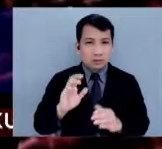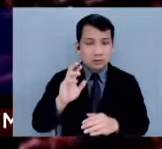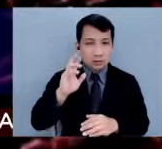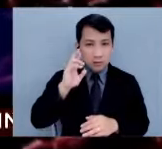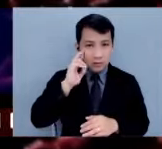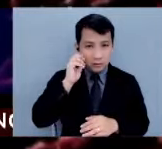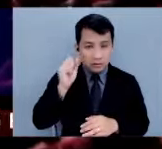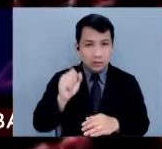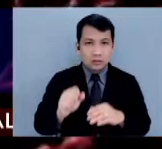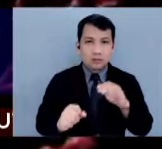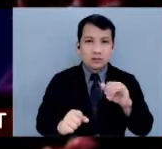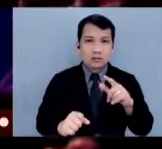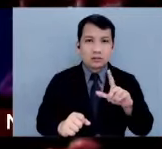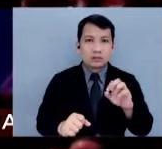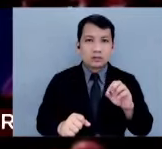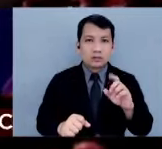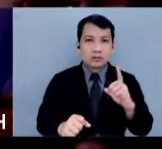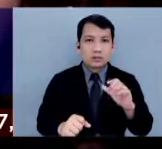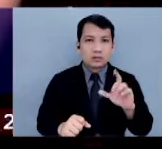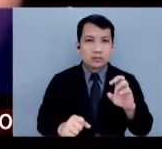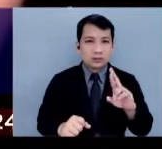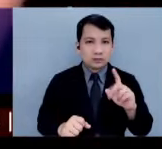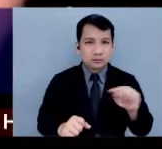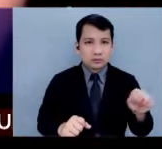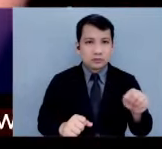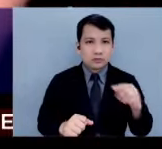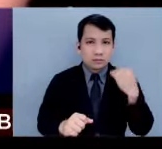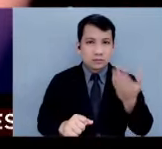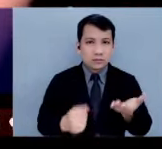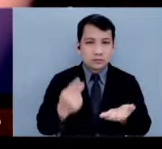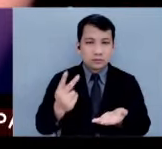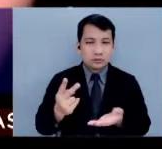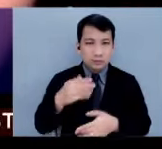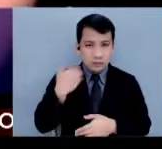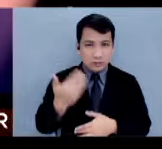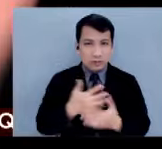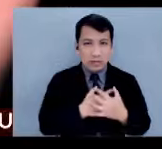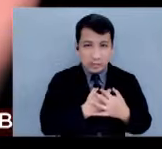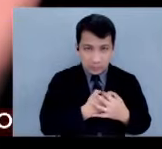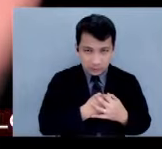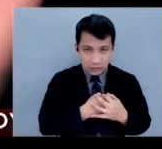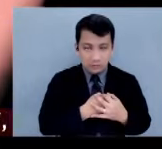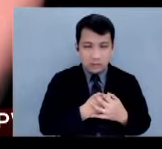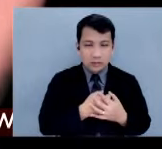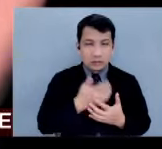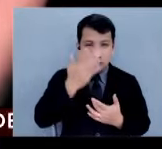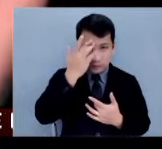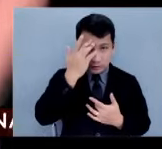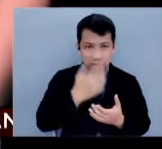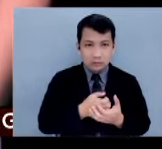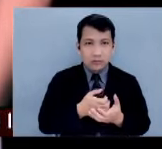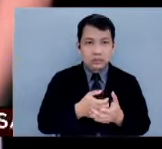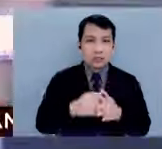Angelica de la Cruz. March 2 pumanaw ang aktres dahil sa heart attack. Sa Sabado siya nakatakdang ilibing.